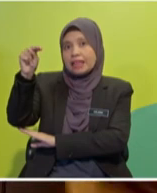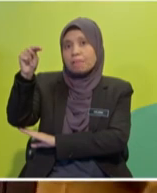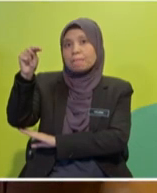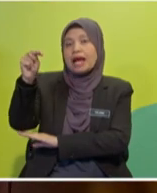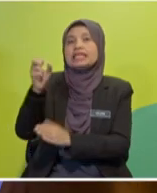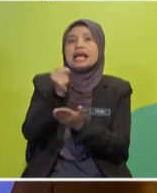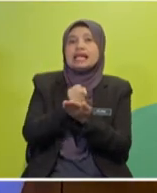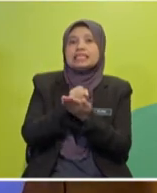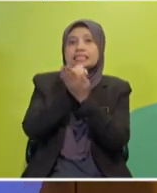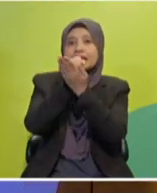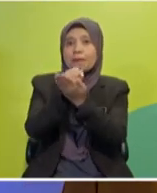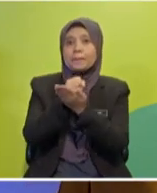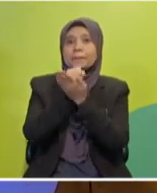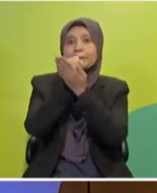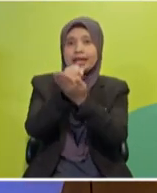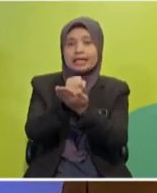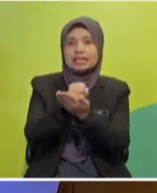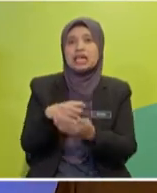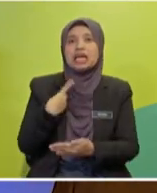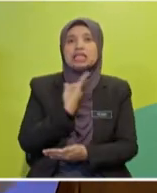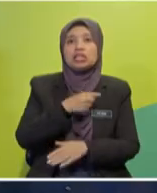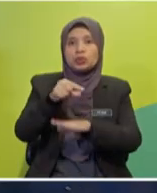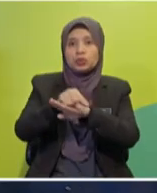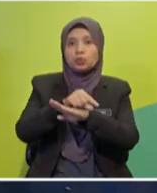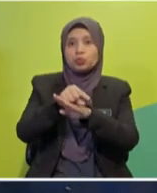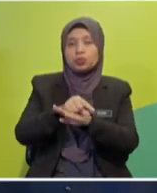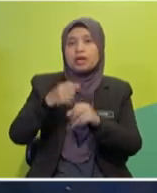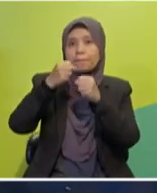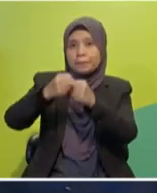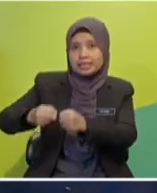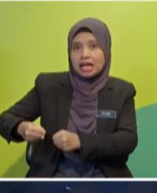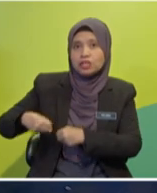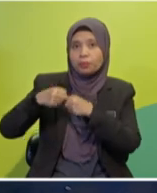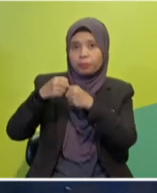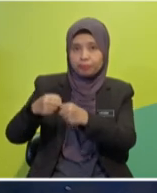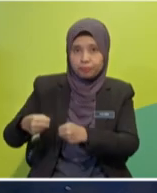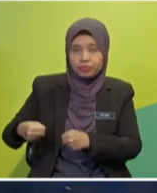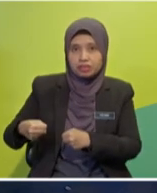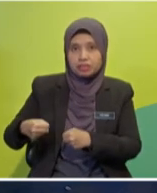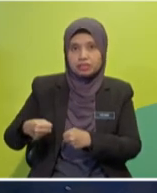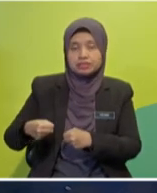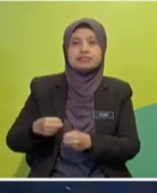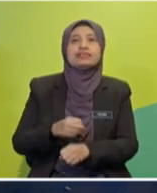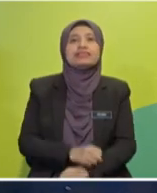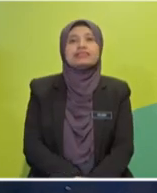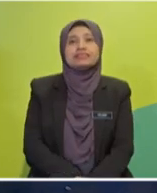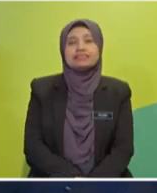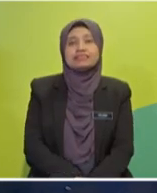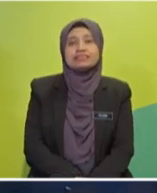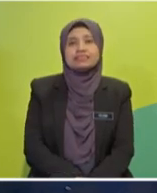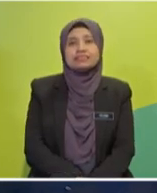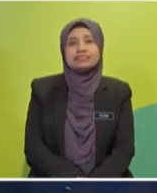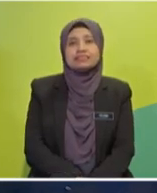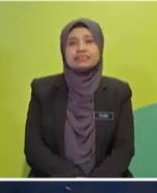Betul, sampan. Inilah dia yang kita gunakan pendayung. Dayung-dayung sampan. Ternyanyi pula ya. Betul.